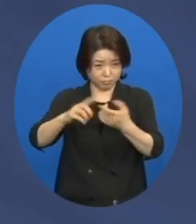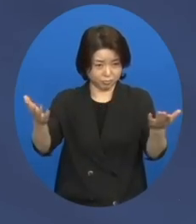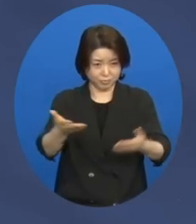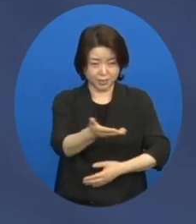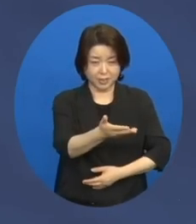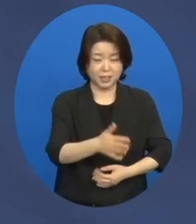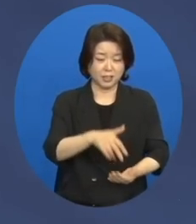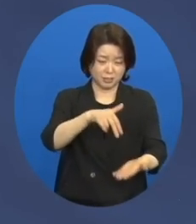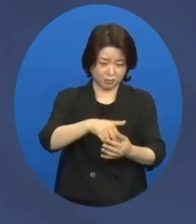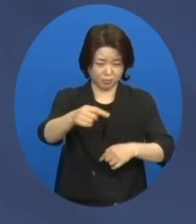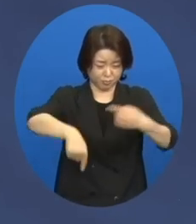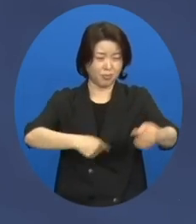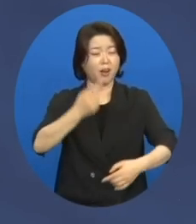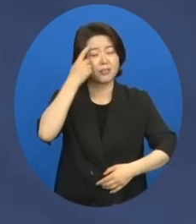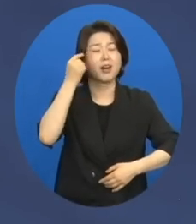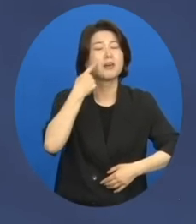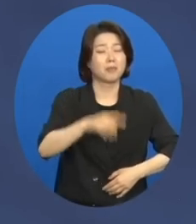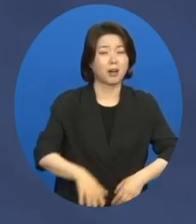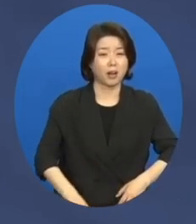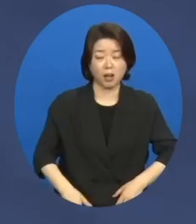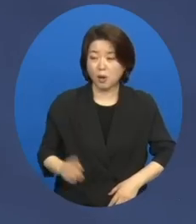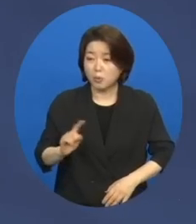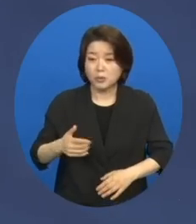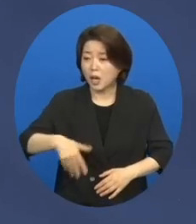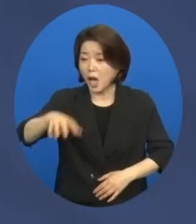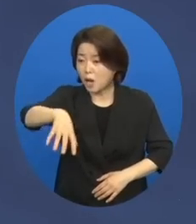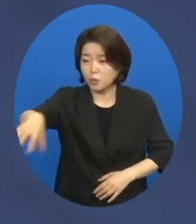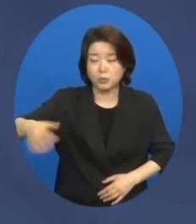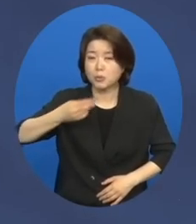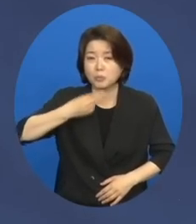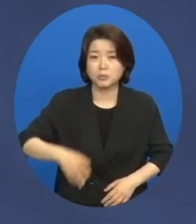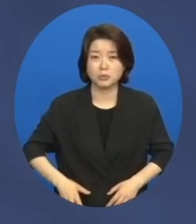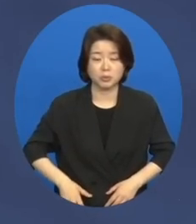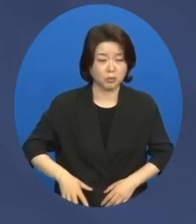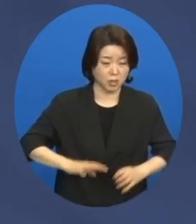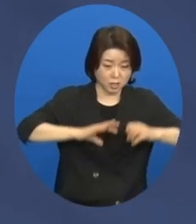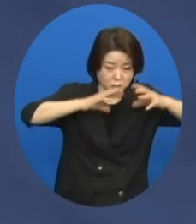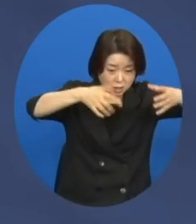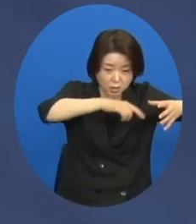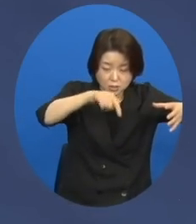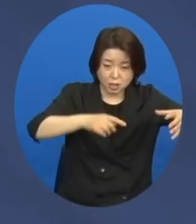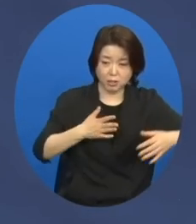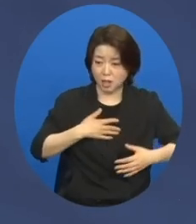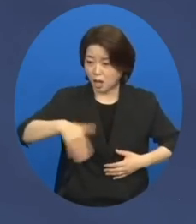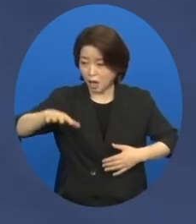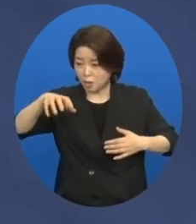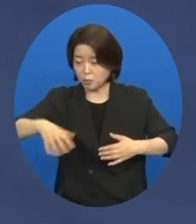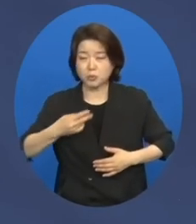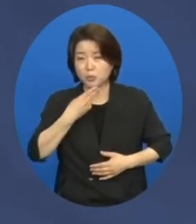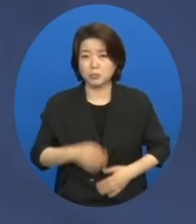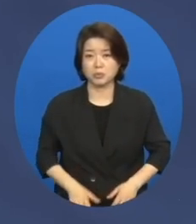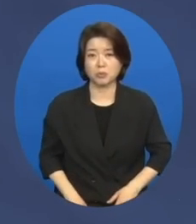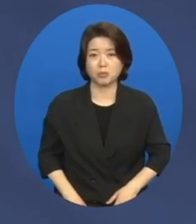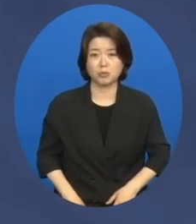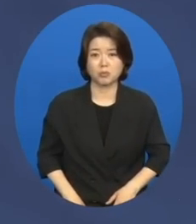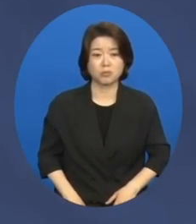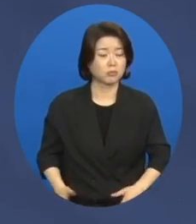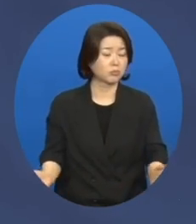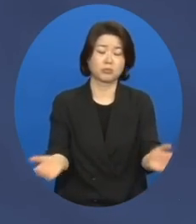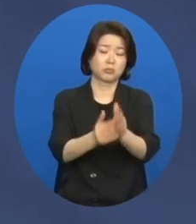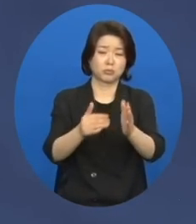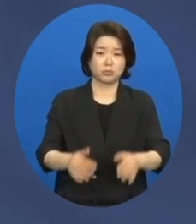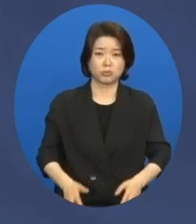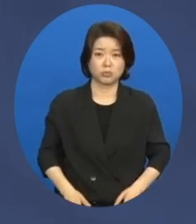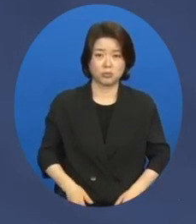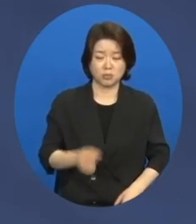입장 바꿔놓고 생각해 보세요. 이건 오갈 데가 없는 거예요. 온 우주간에 이거 끝장난 거예요. 슬프더라고요. 울